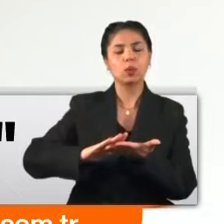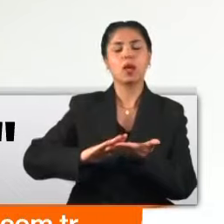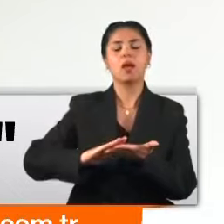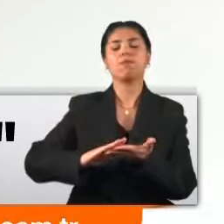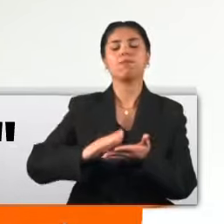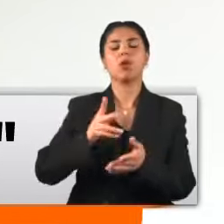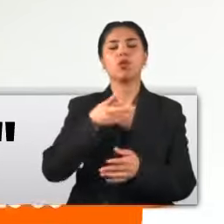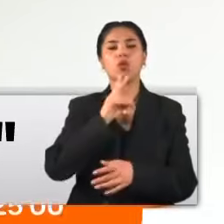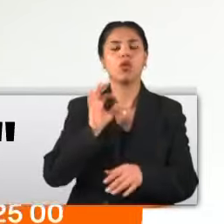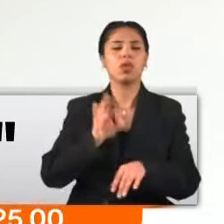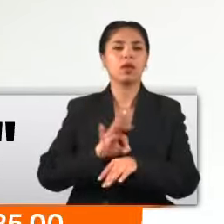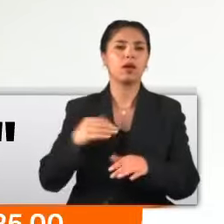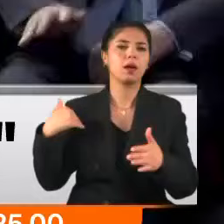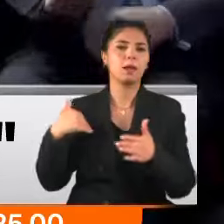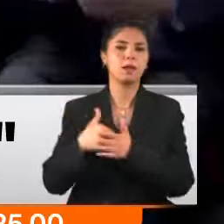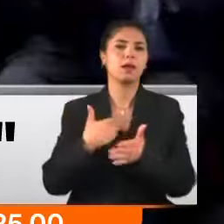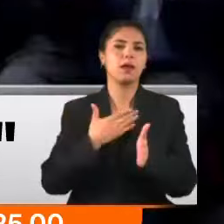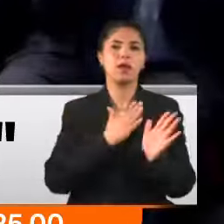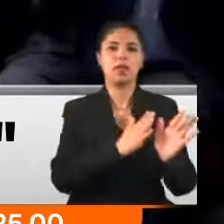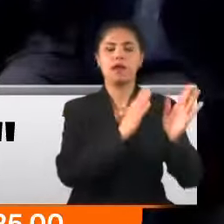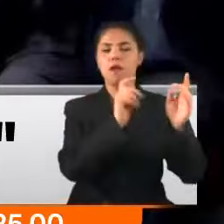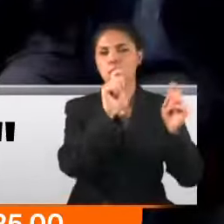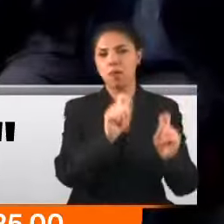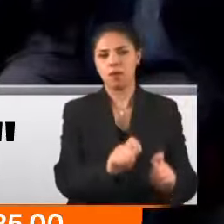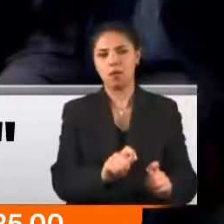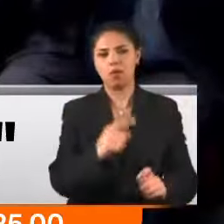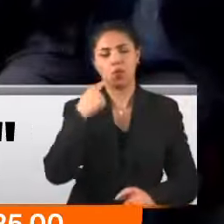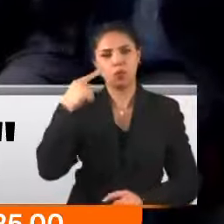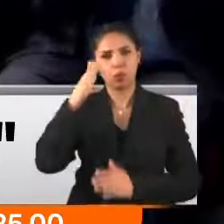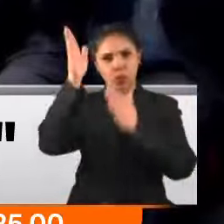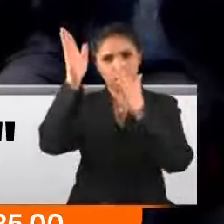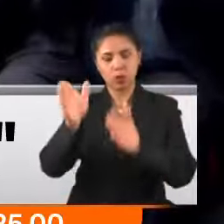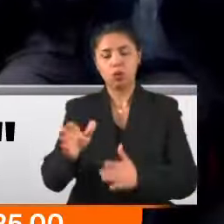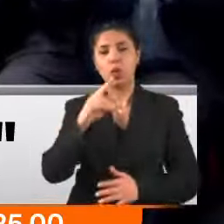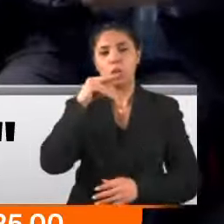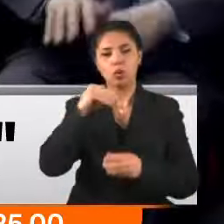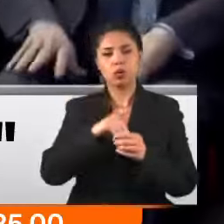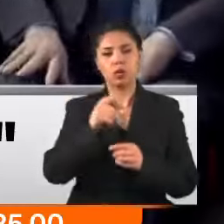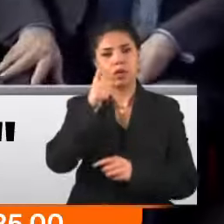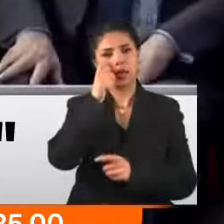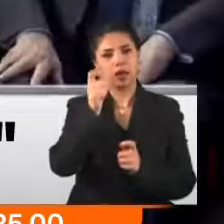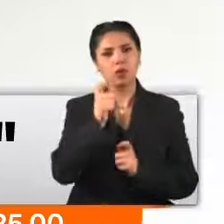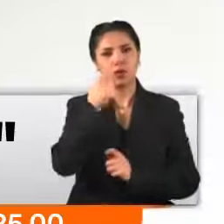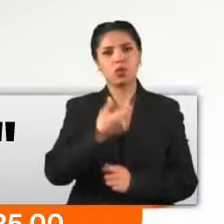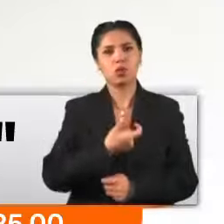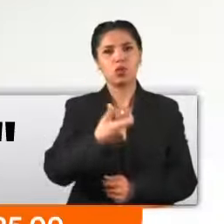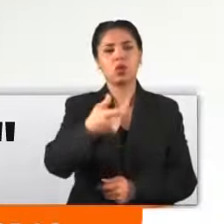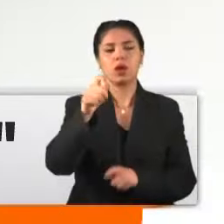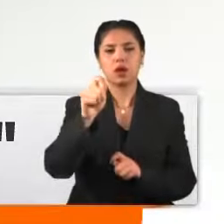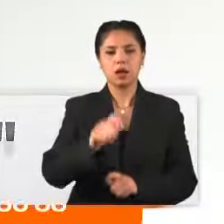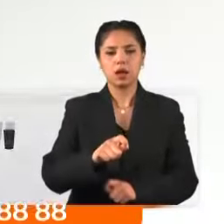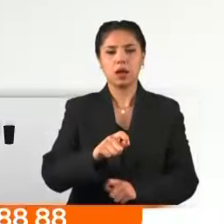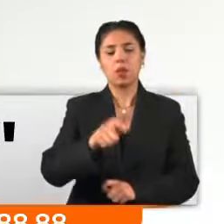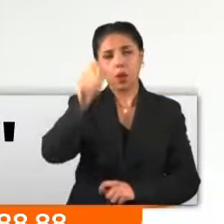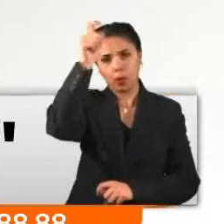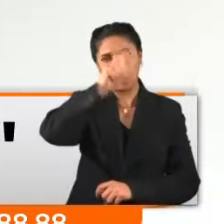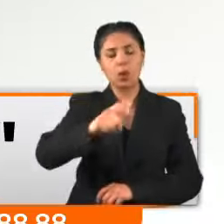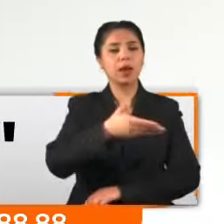kadar muhafaza edeceğiz. Cumhurbaşkanı konuşmasını dikkat çeken bir uyarıyla noktaladı. Ülkeye hizmet